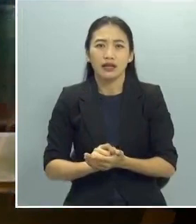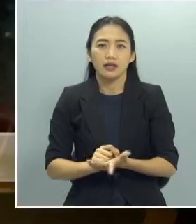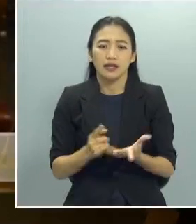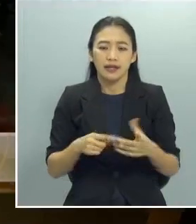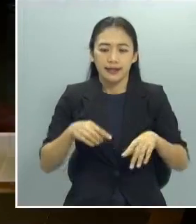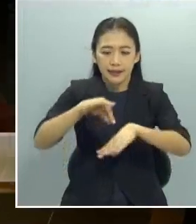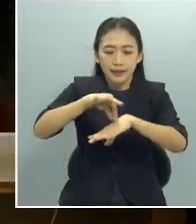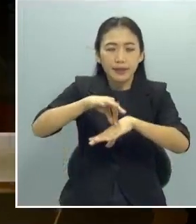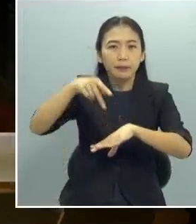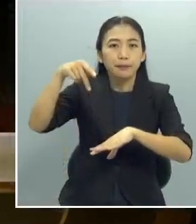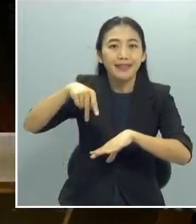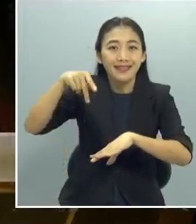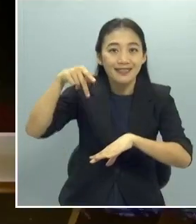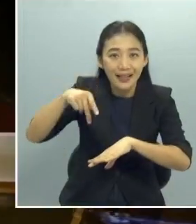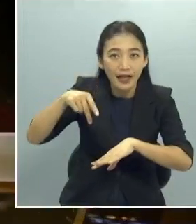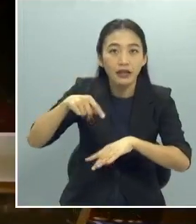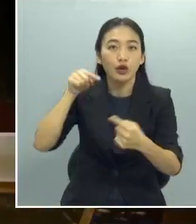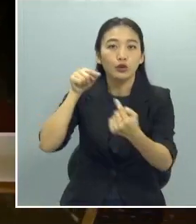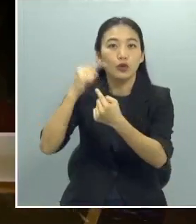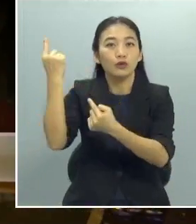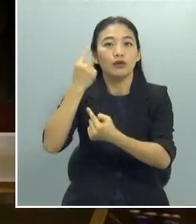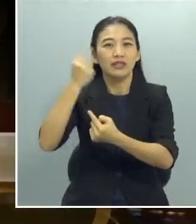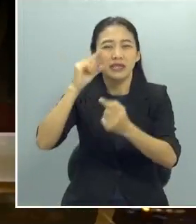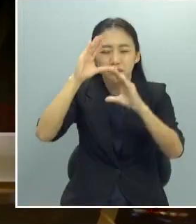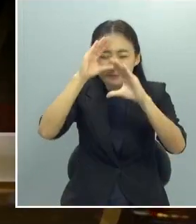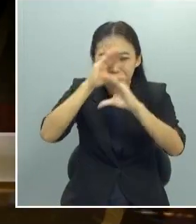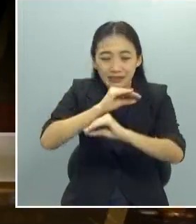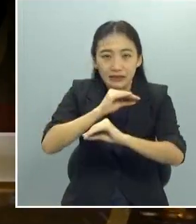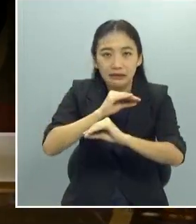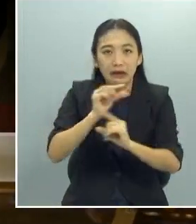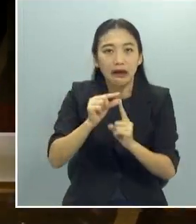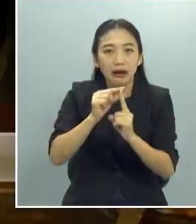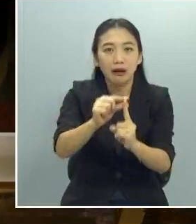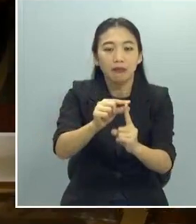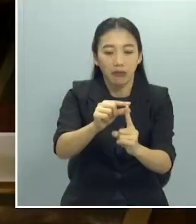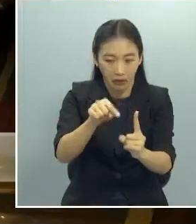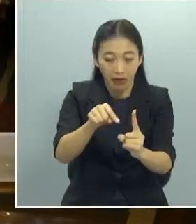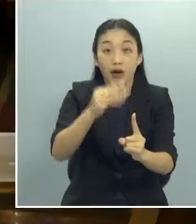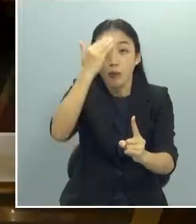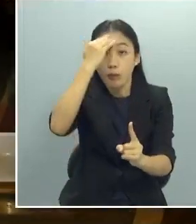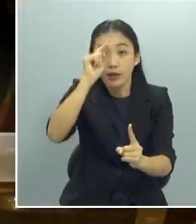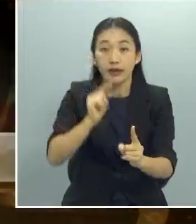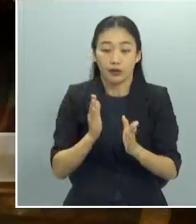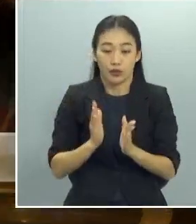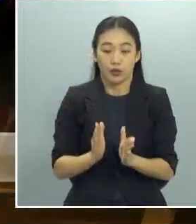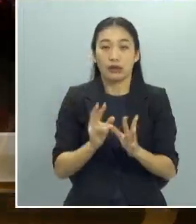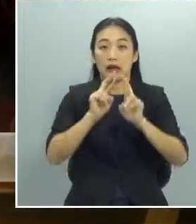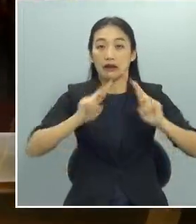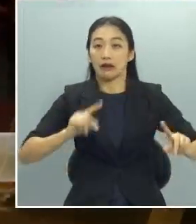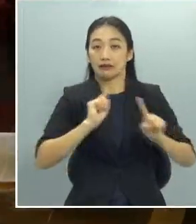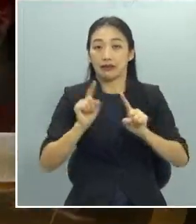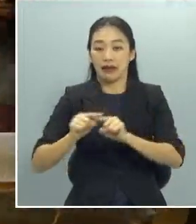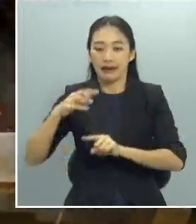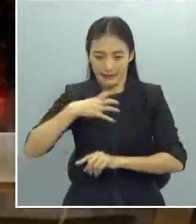พื้นที่พิเศษเพื่อการท่องเที่ยวยามค่ำคืนเป้าหมายผู้ประกอบการบอกต้องการให้เป็น